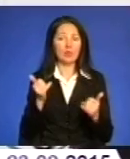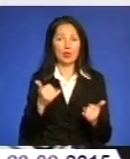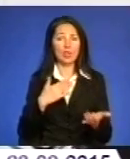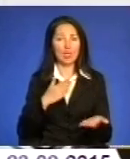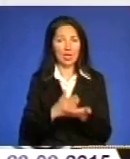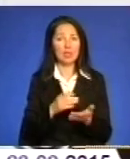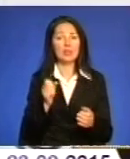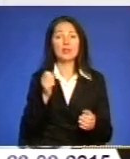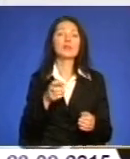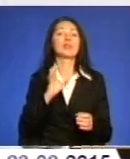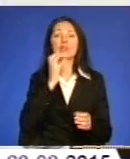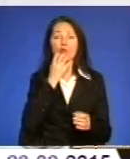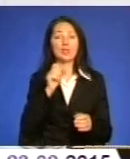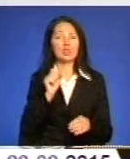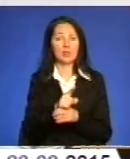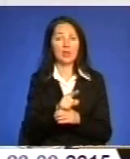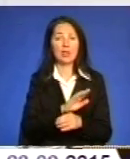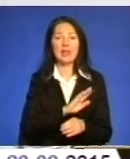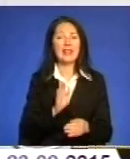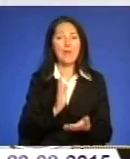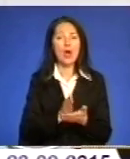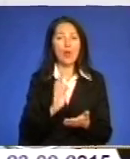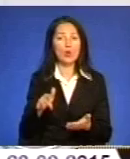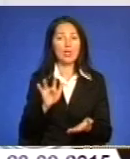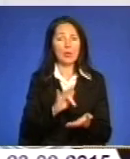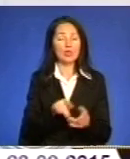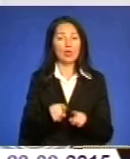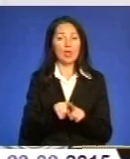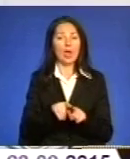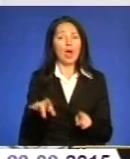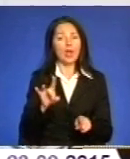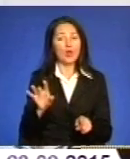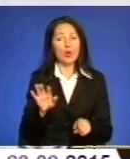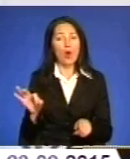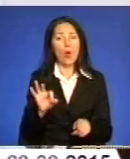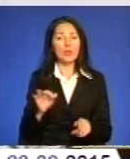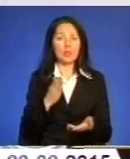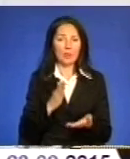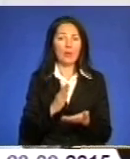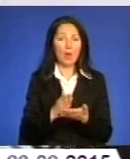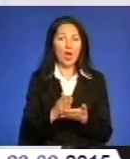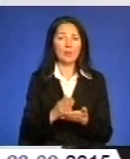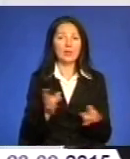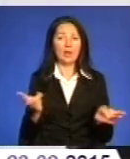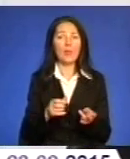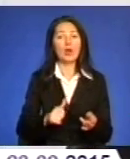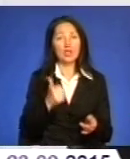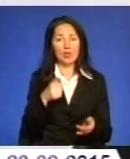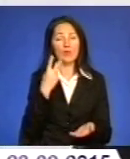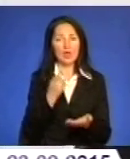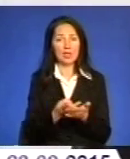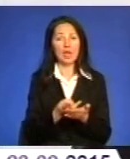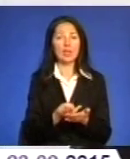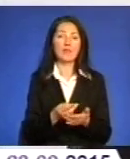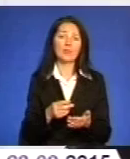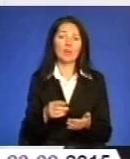має бути місто таке, райони, область. Ми маємо гідно виглядати і ми розраховуємо на серйозні відсотки.